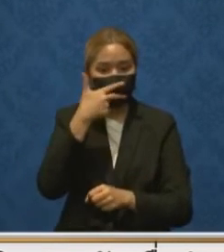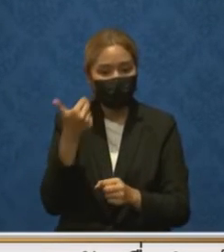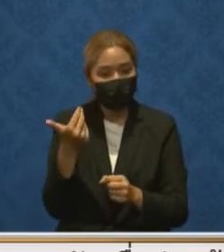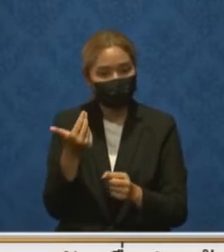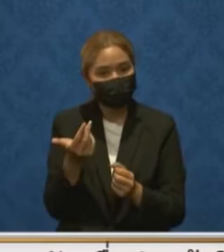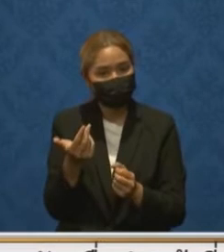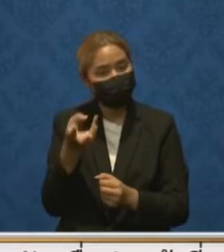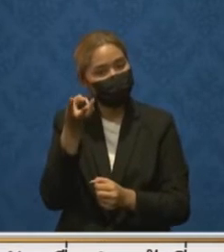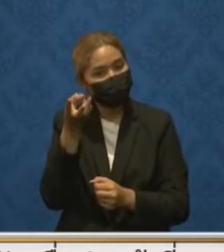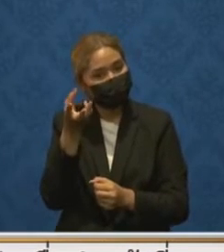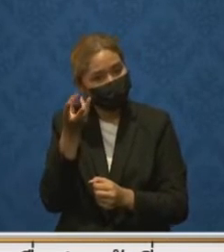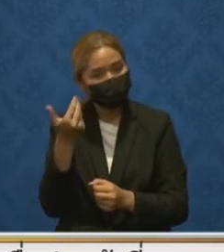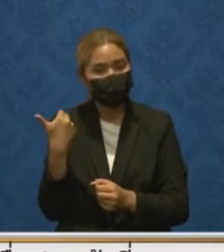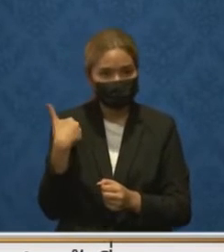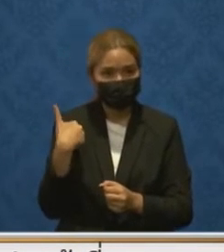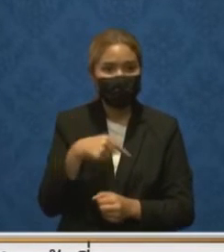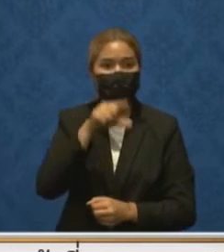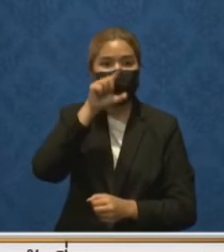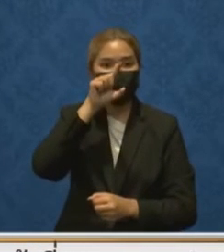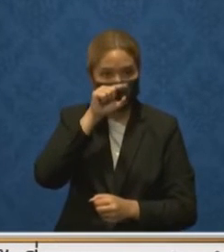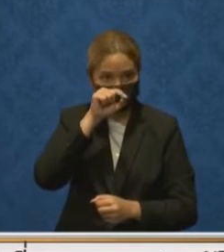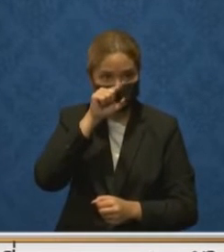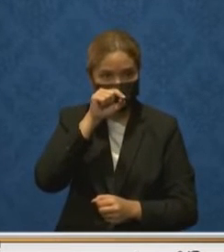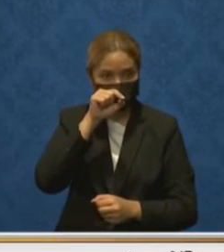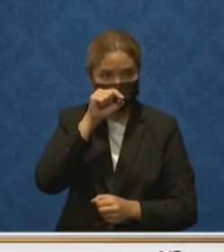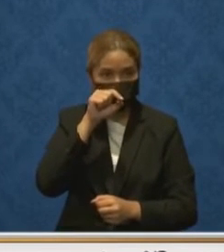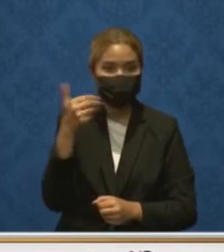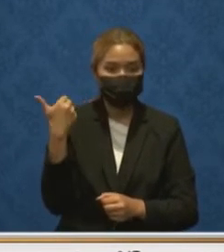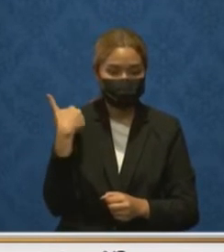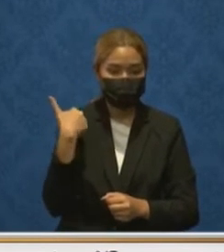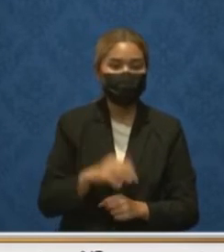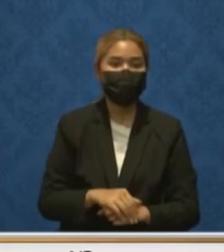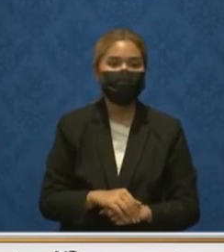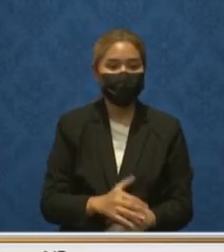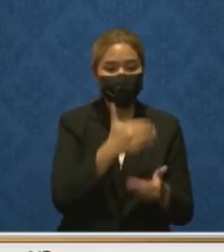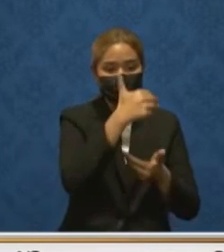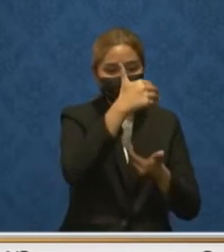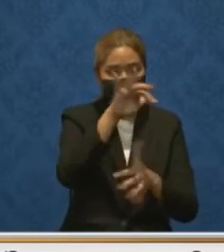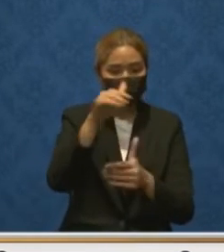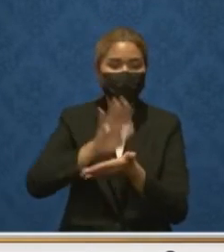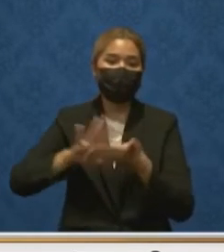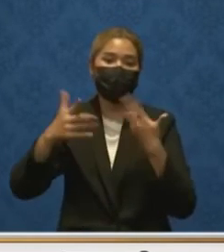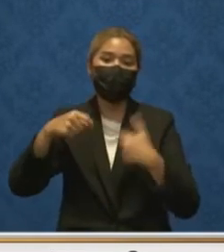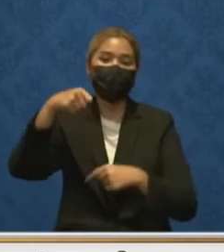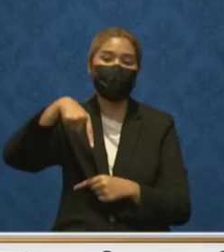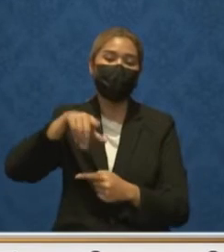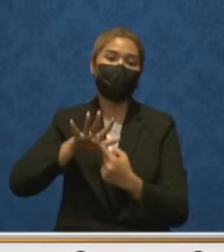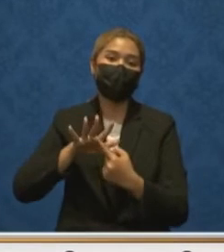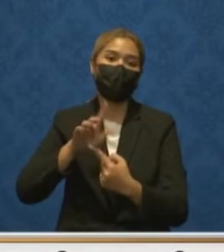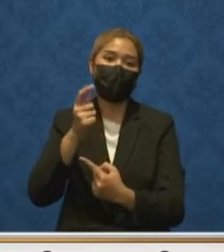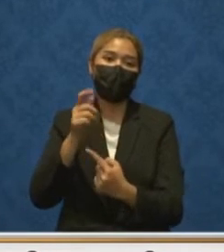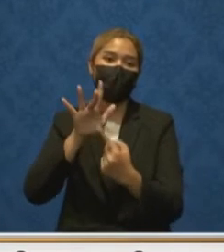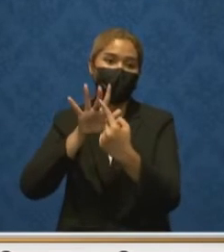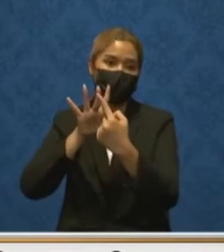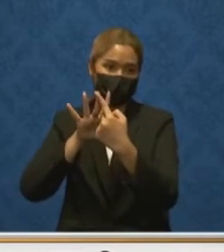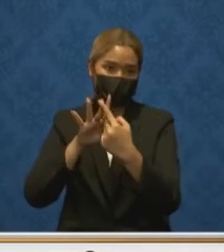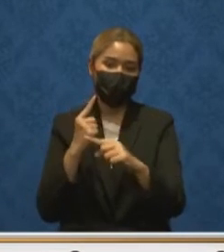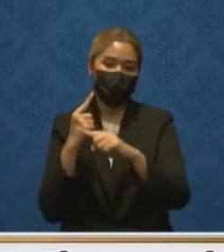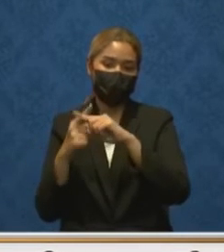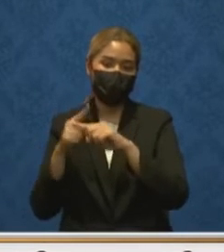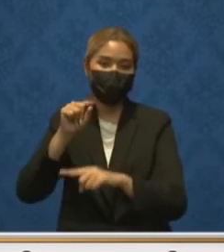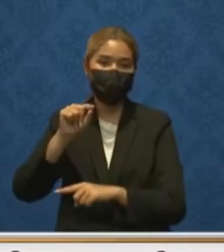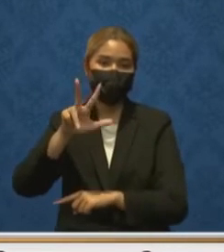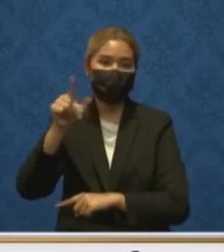170%ไ่แลรูปลดแรกไปเซ้าอาระเบีเรีบร้อยแล้ครับแล้วก็ไก่แลรูปก็บวก 23